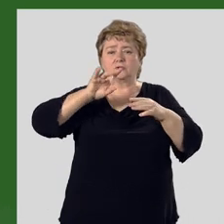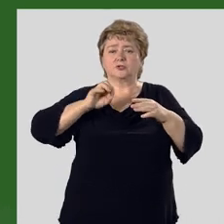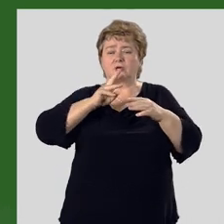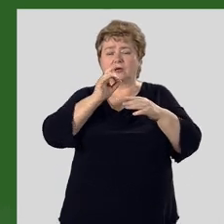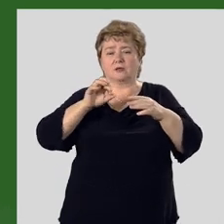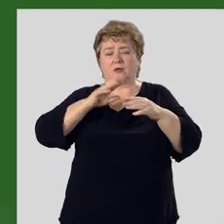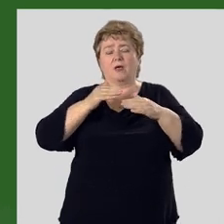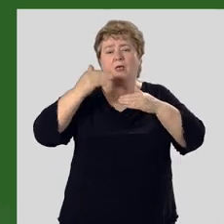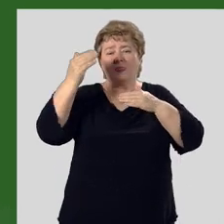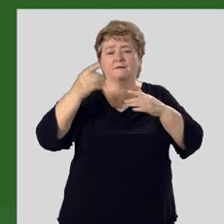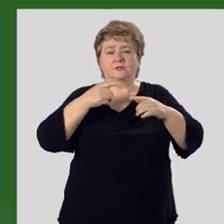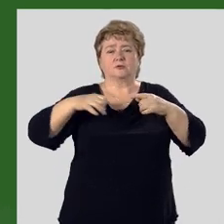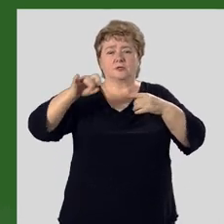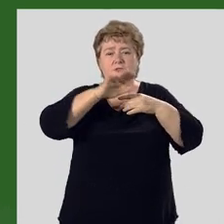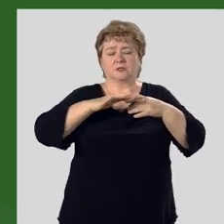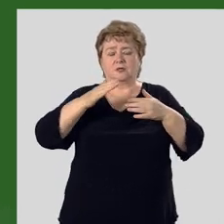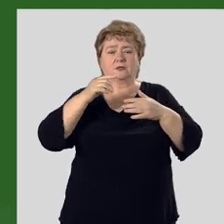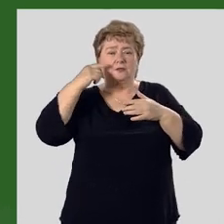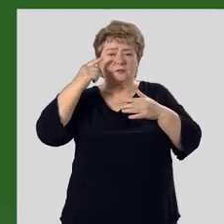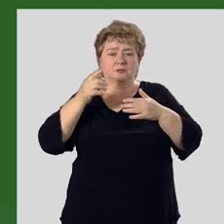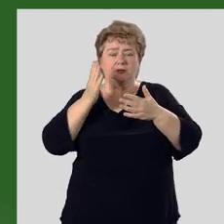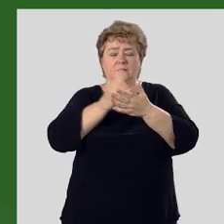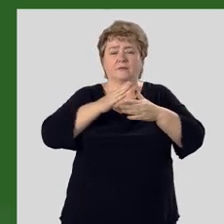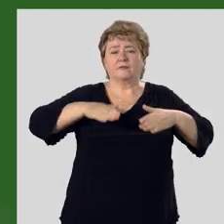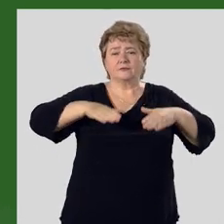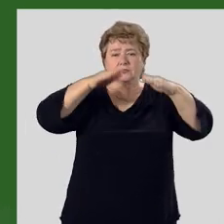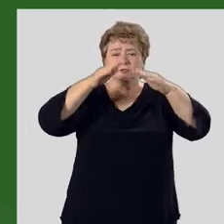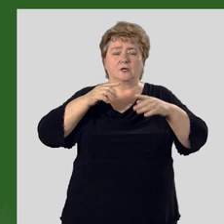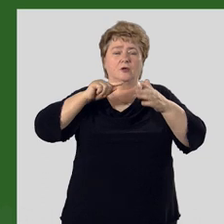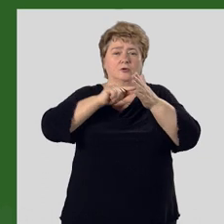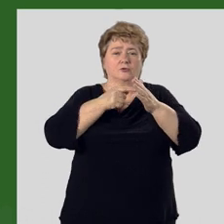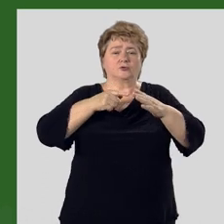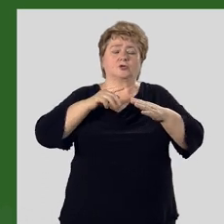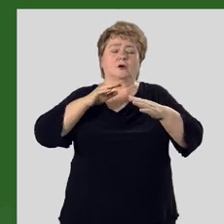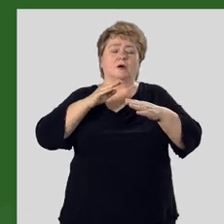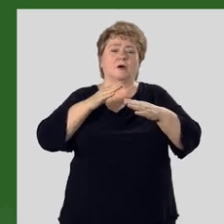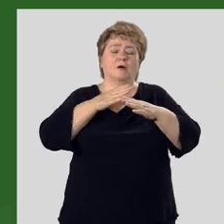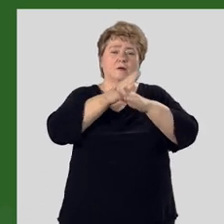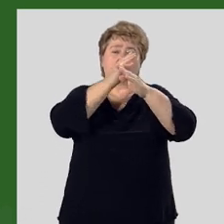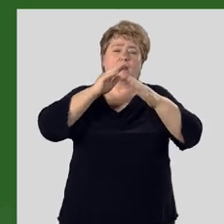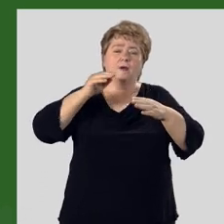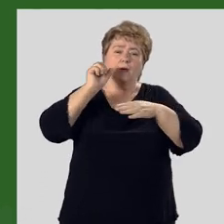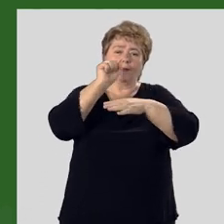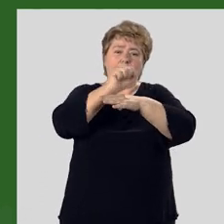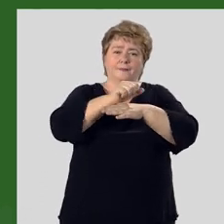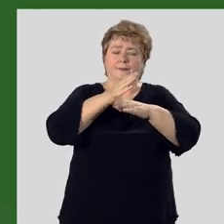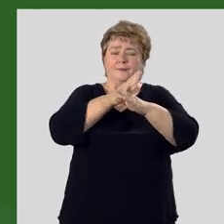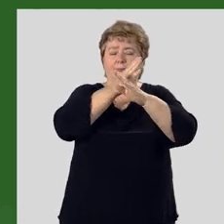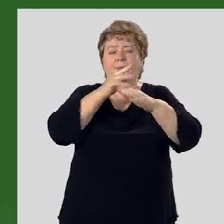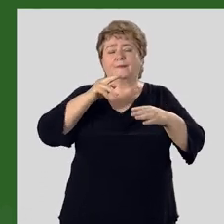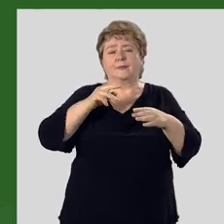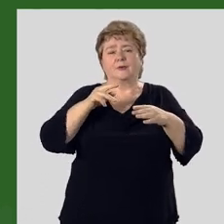на востоке нашей страны расположена высочайшая точка Тянь-Шаня – пик Победы